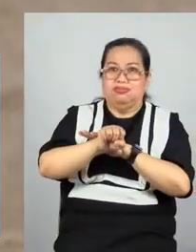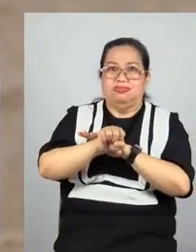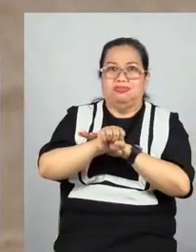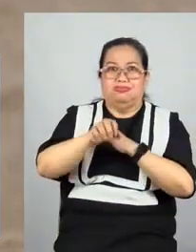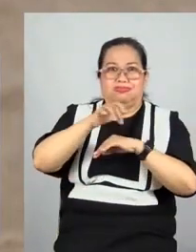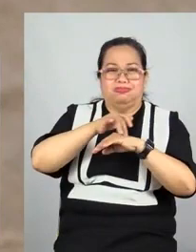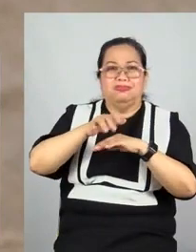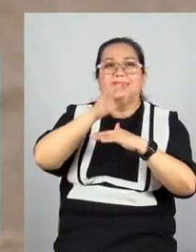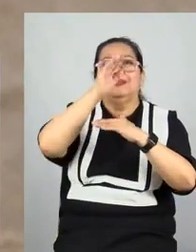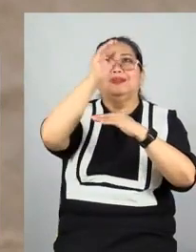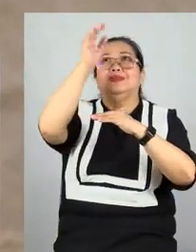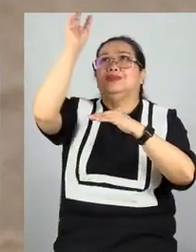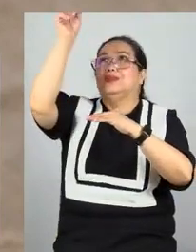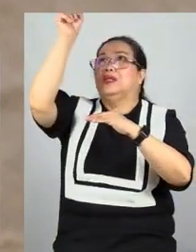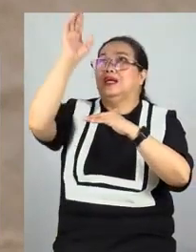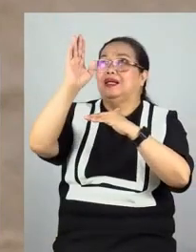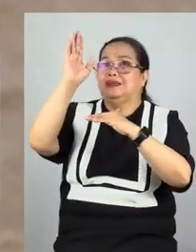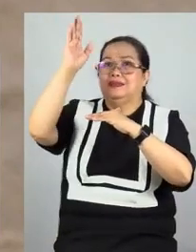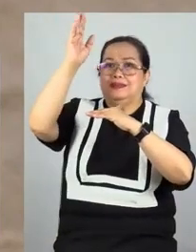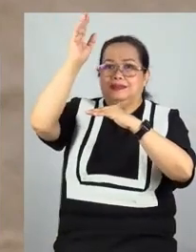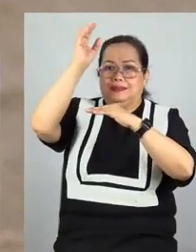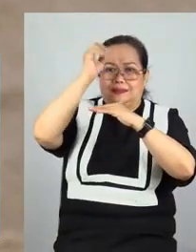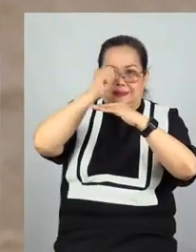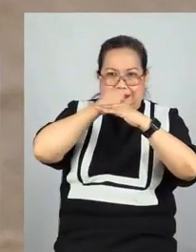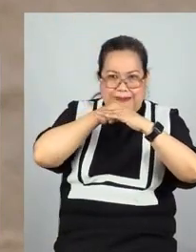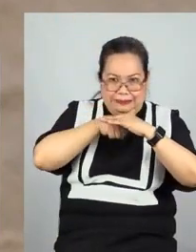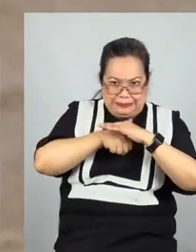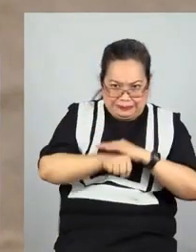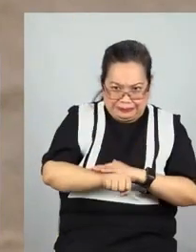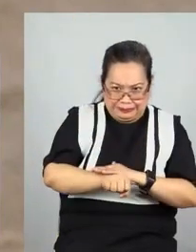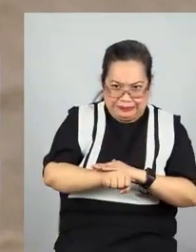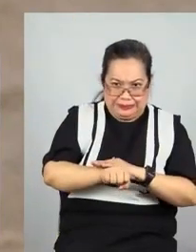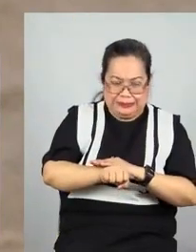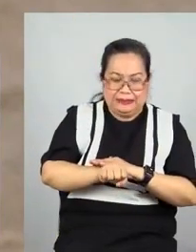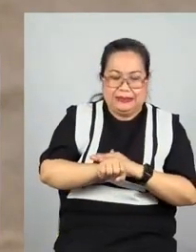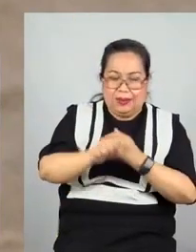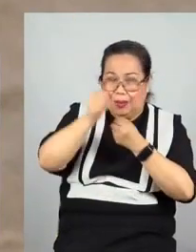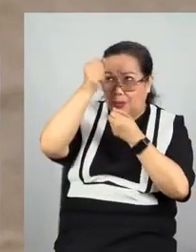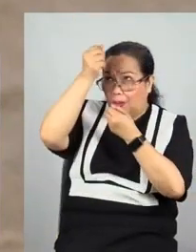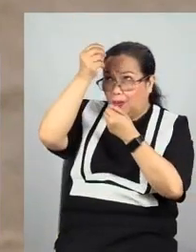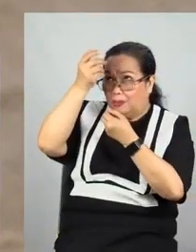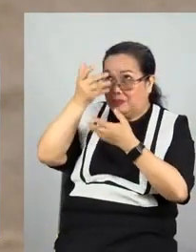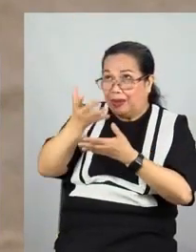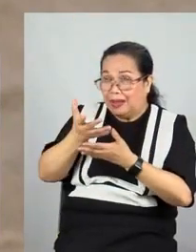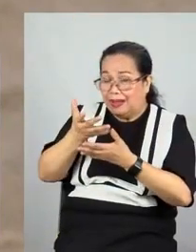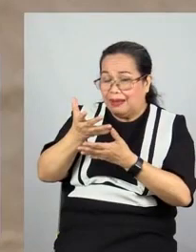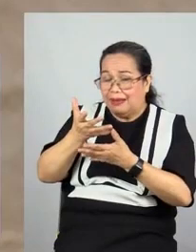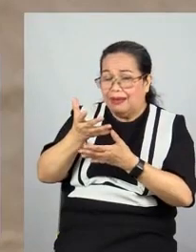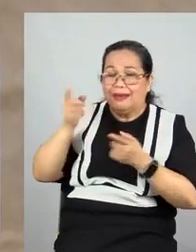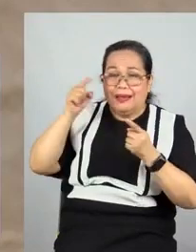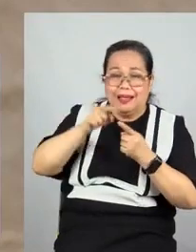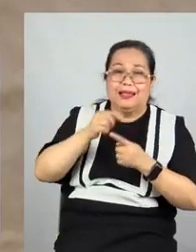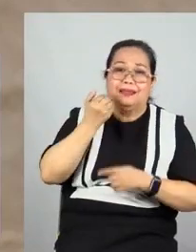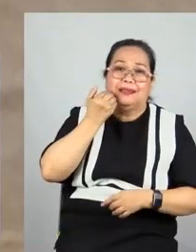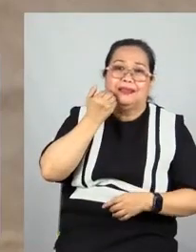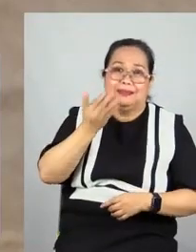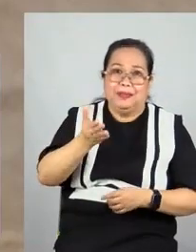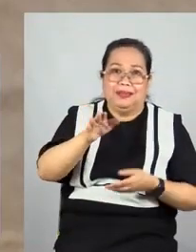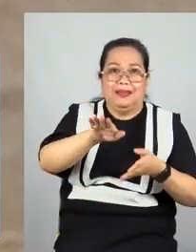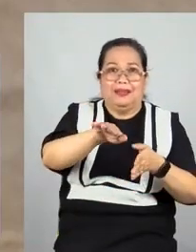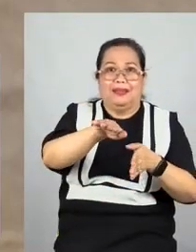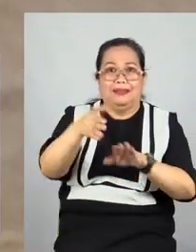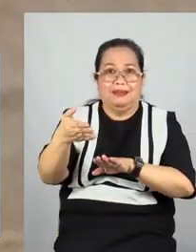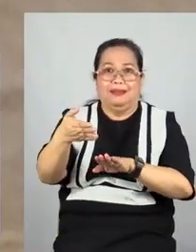He humbled himself. He became obedient to the point of death, even death on